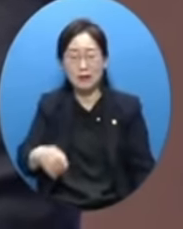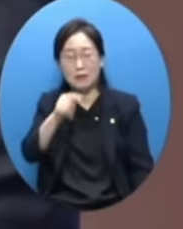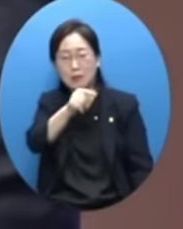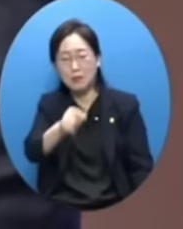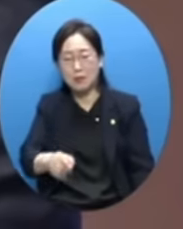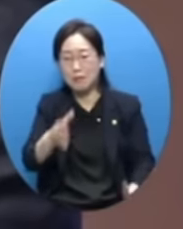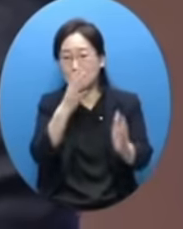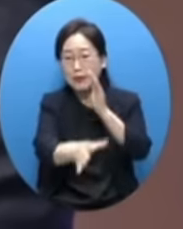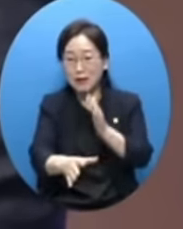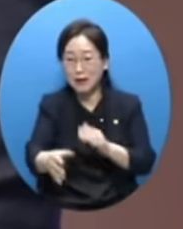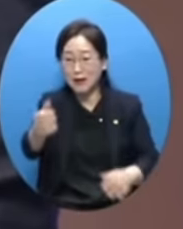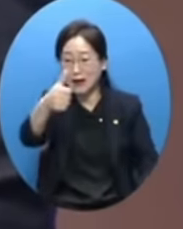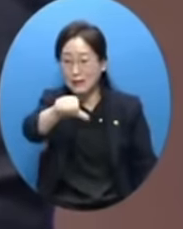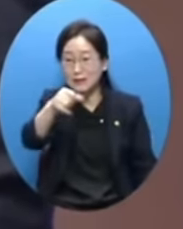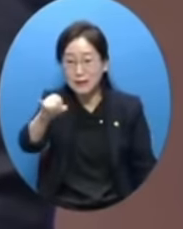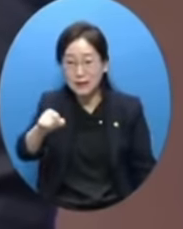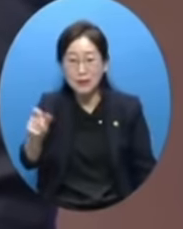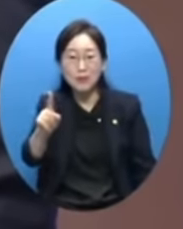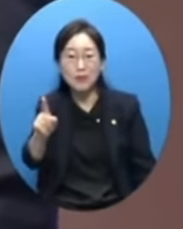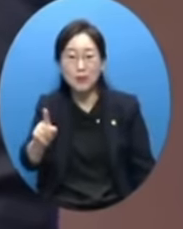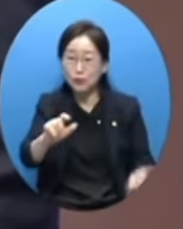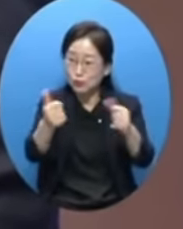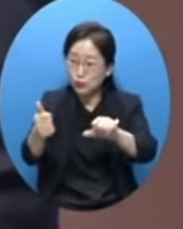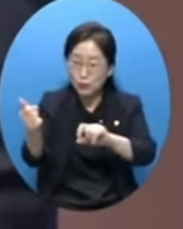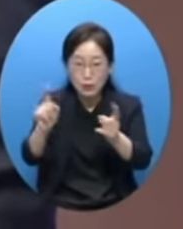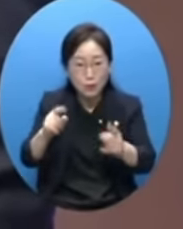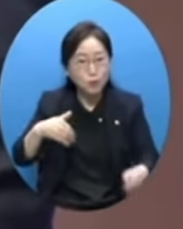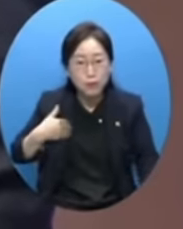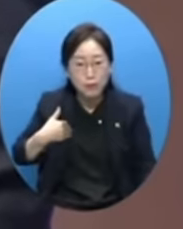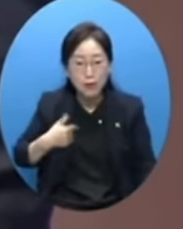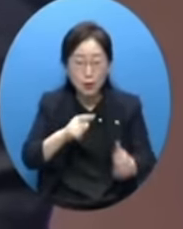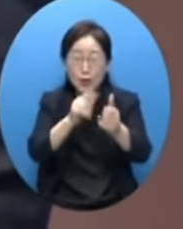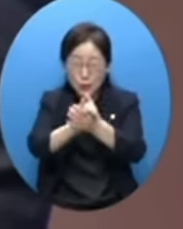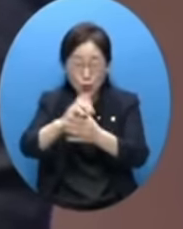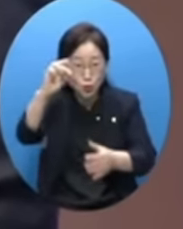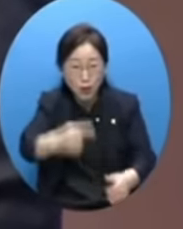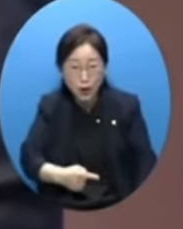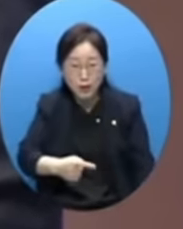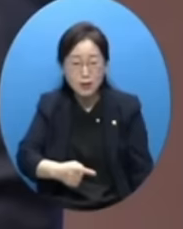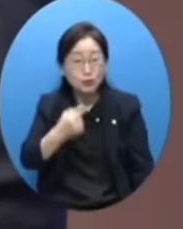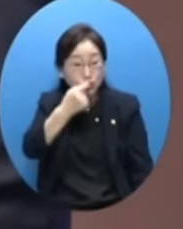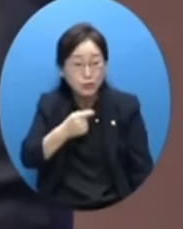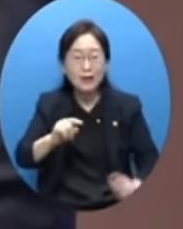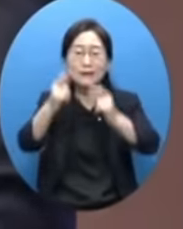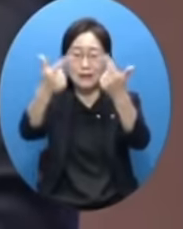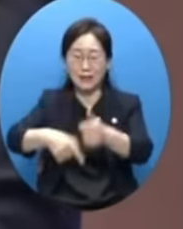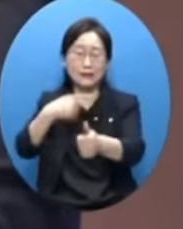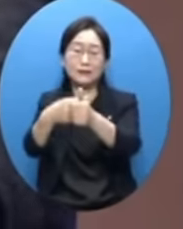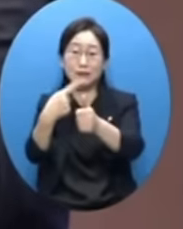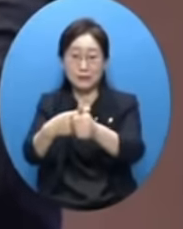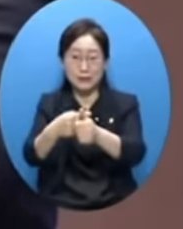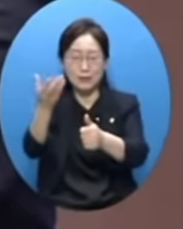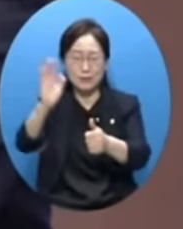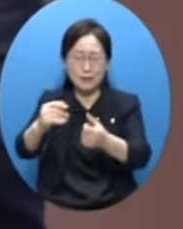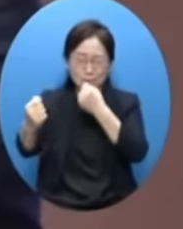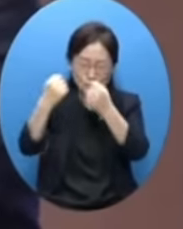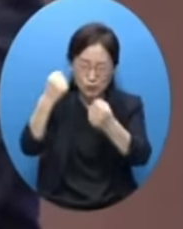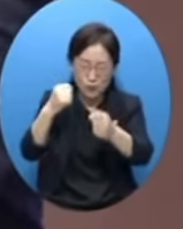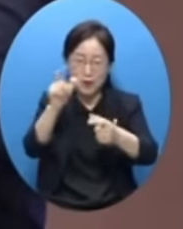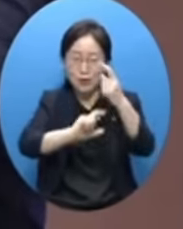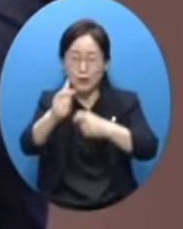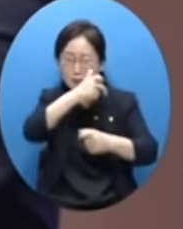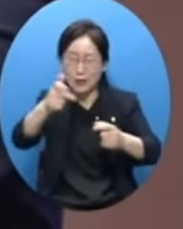타락한 아들이 어디서 살았는지 죽었는지 모르는 아들이 네가 기도한다고 돌아올 것 같으냐 비난합니다. 그럴 때 우리는 더 크게 부르짖어야